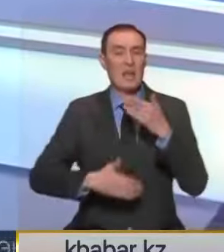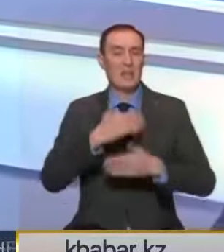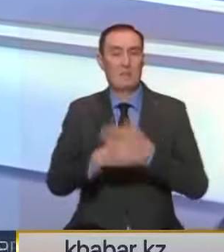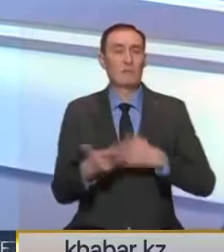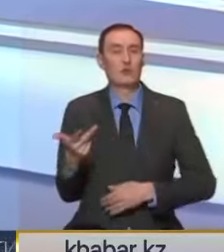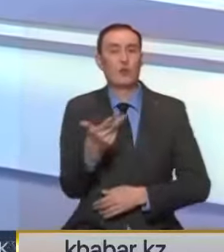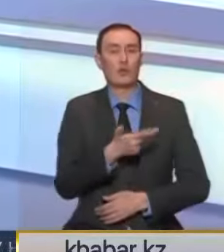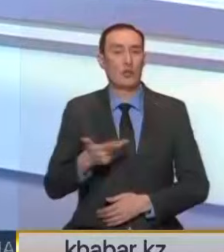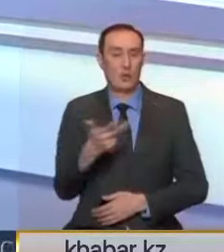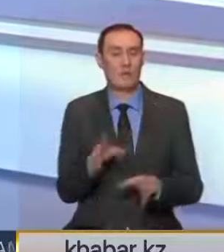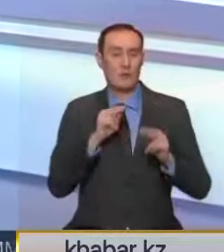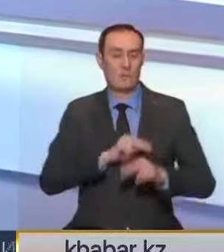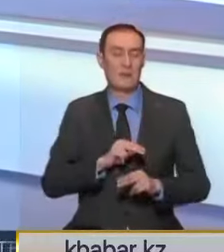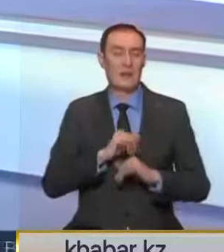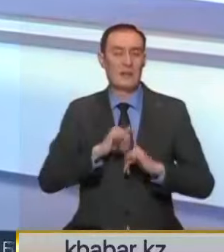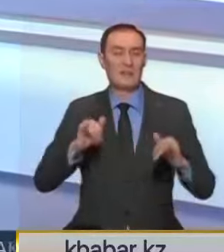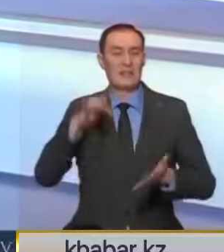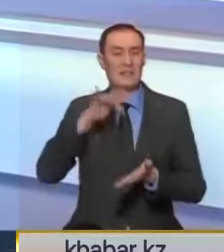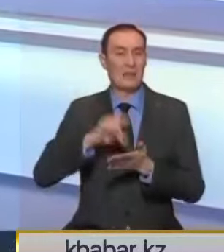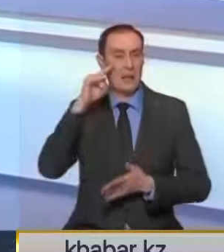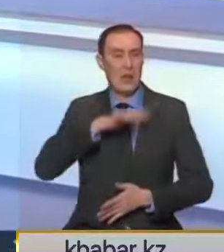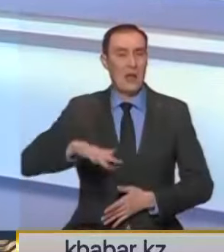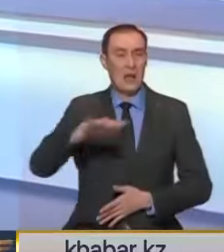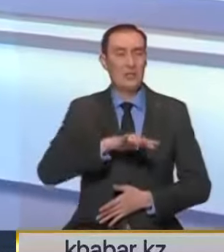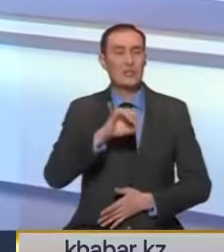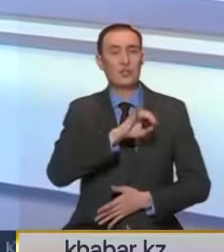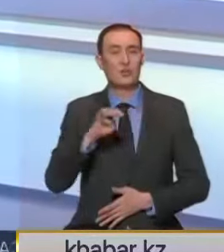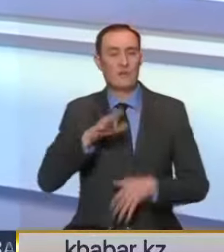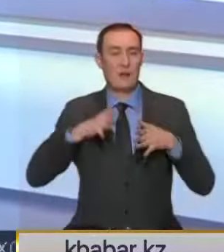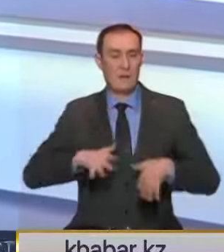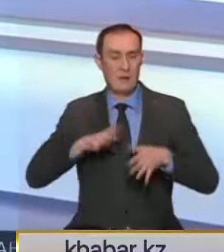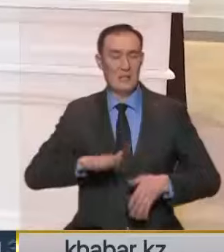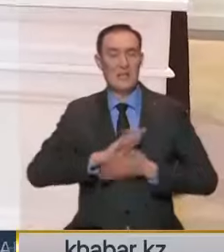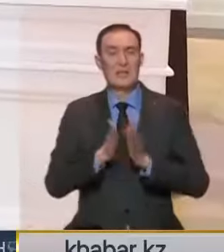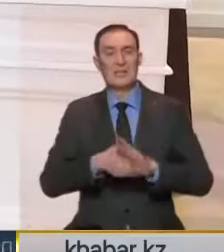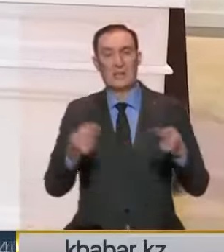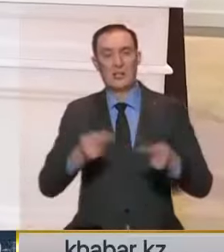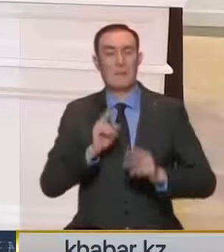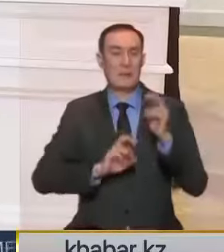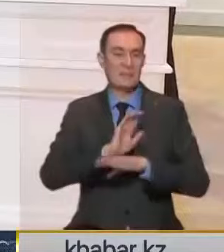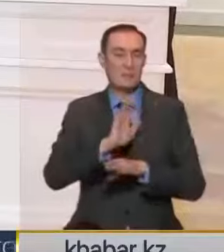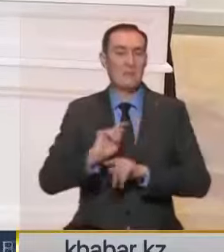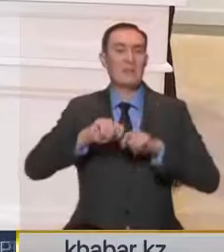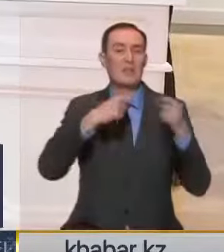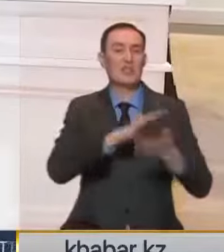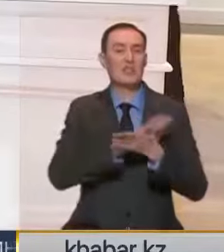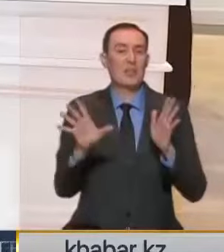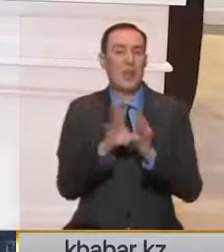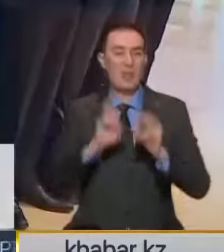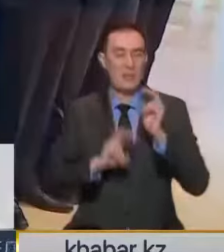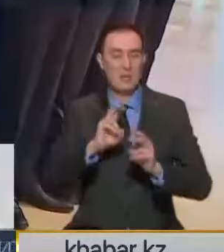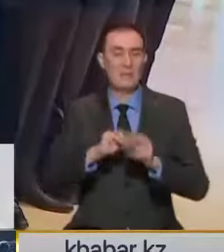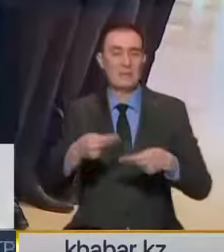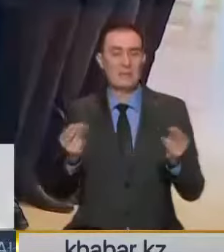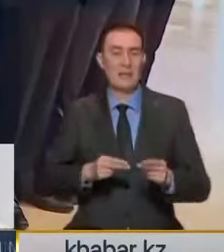трехстороннего сотрудничества в развитии регионов Центральной Азии и Южного Кавказа. Соглашение в области производства и передачи зеленой энергии подписали